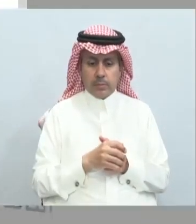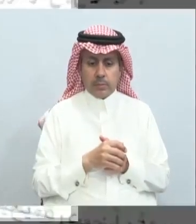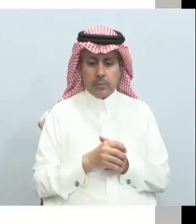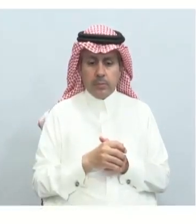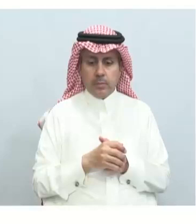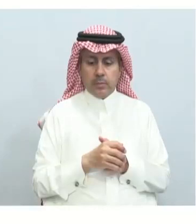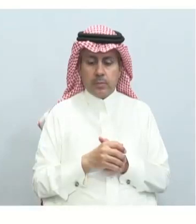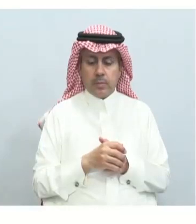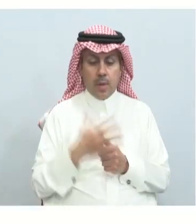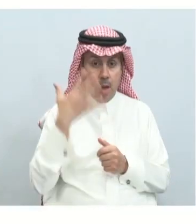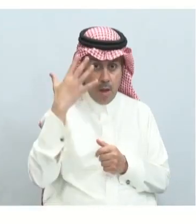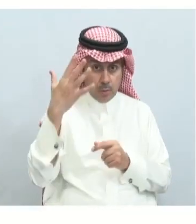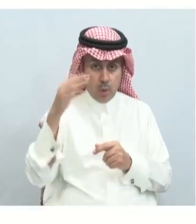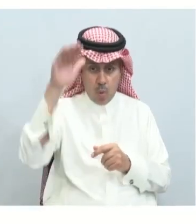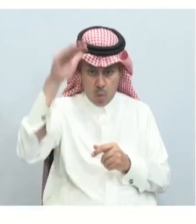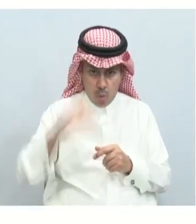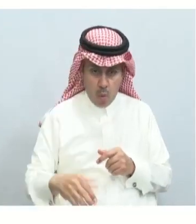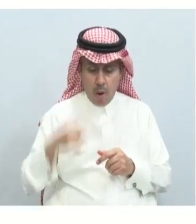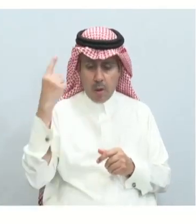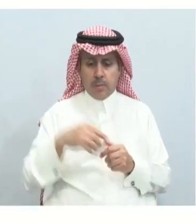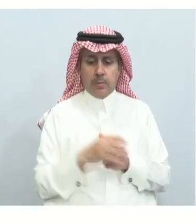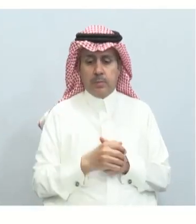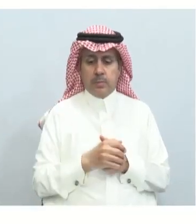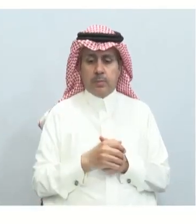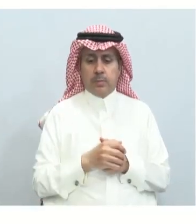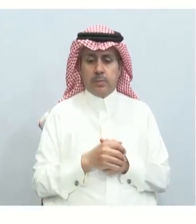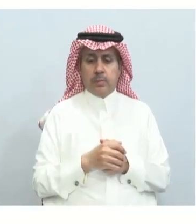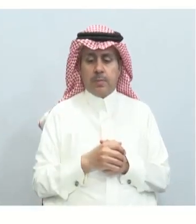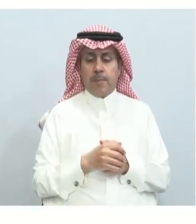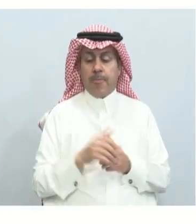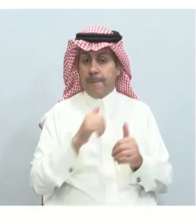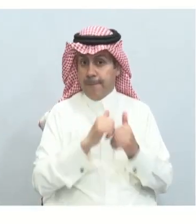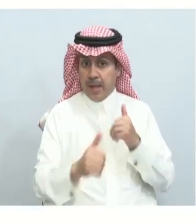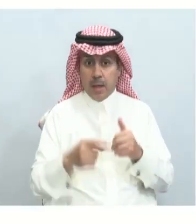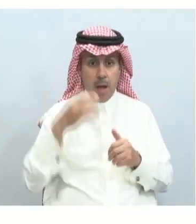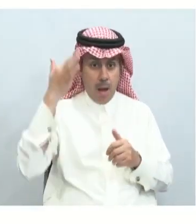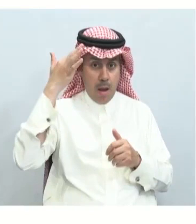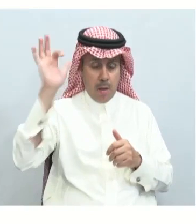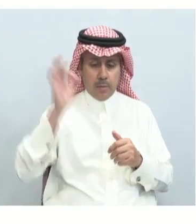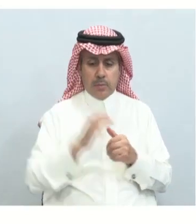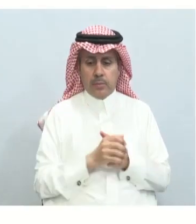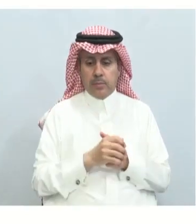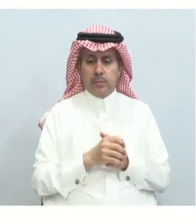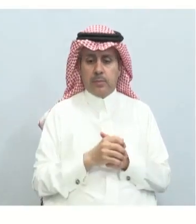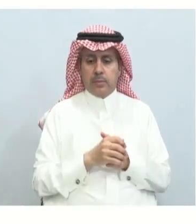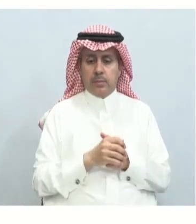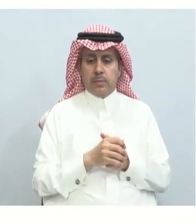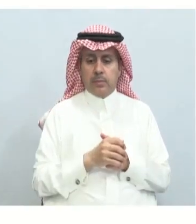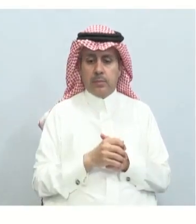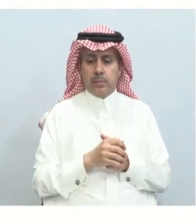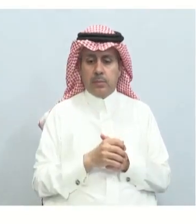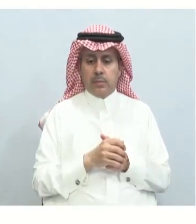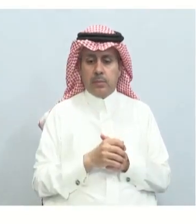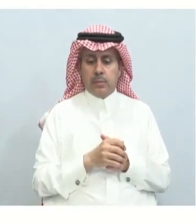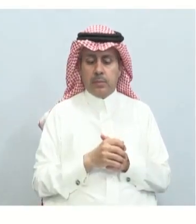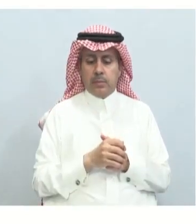لا يجوز اذا هذه الصور الخمس كلها محرمه الان الصوره السادسه والسابعه